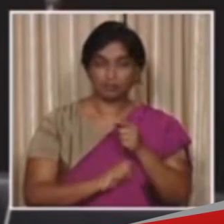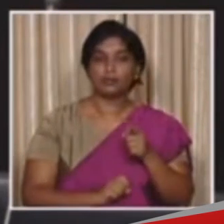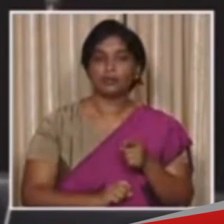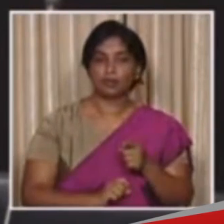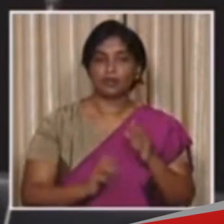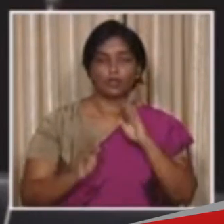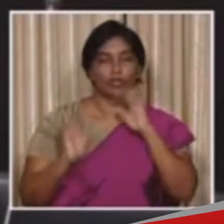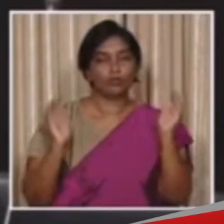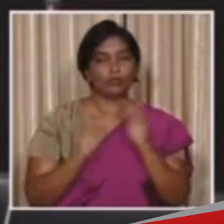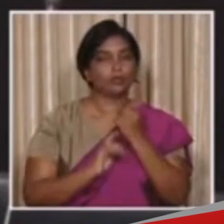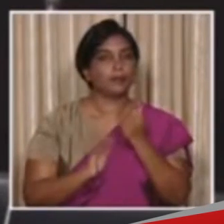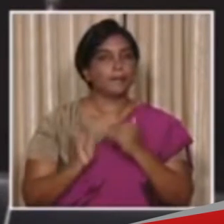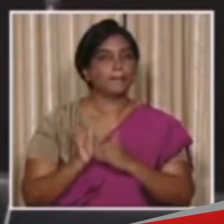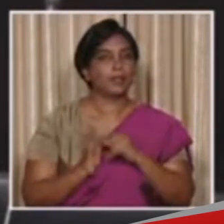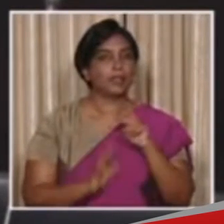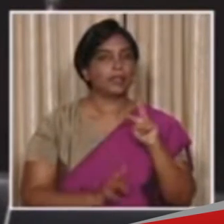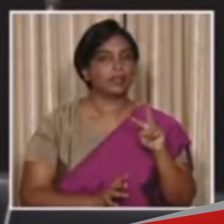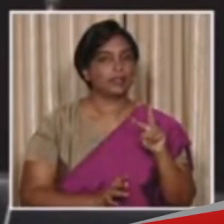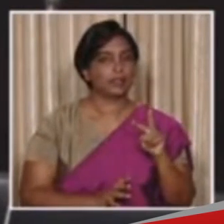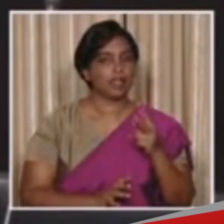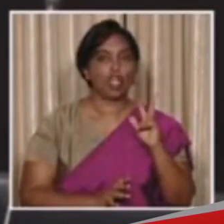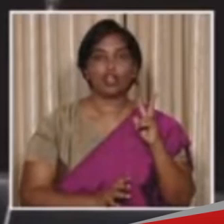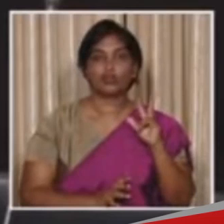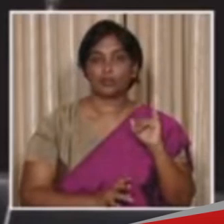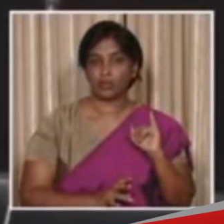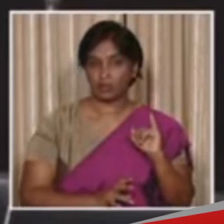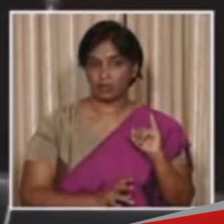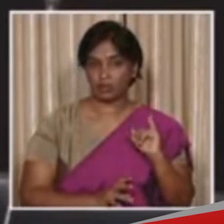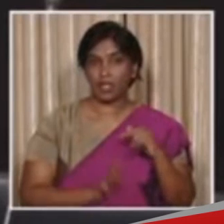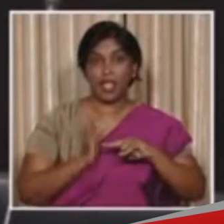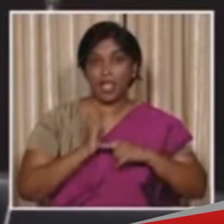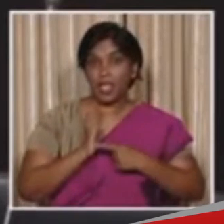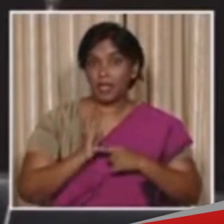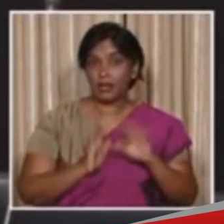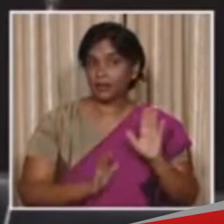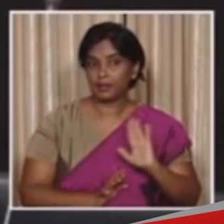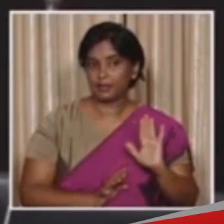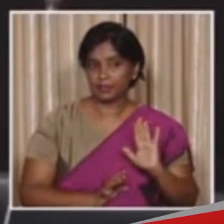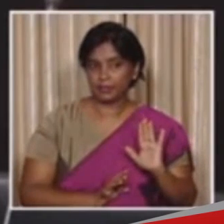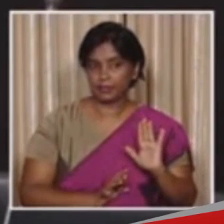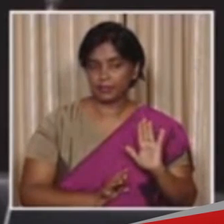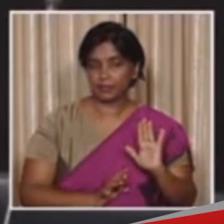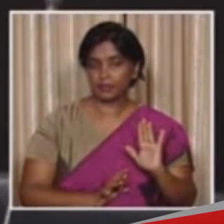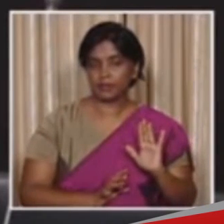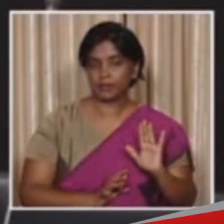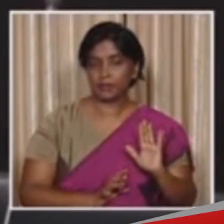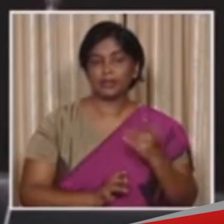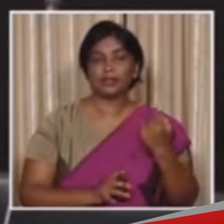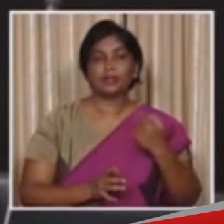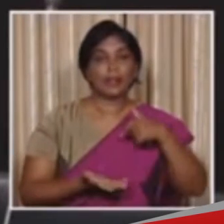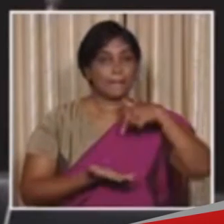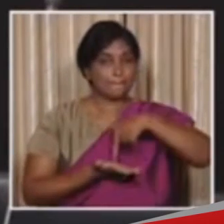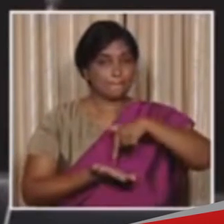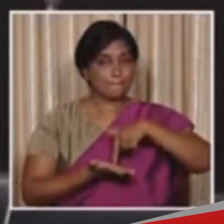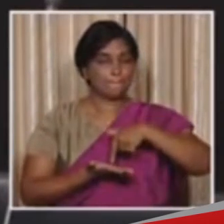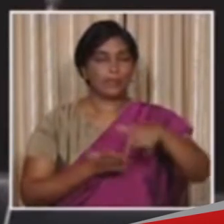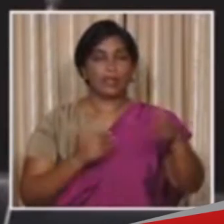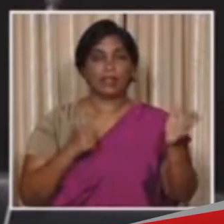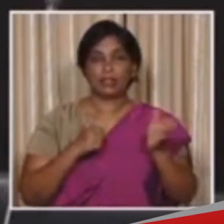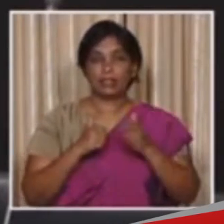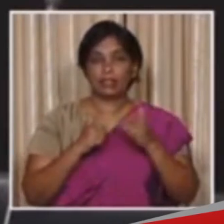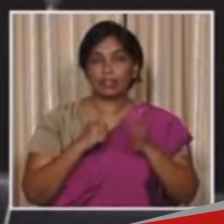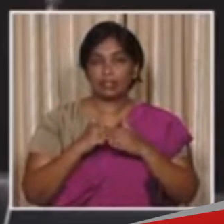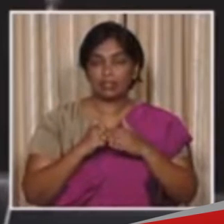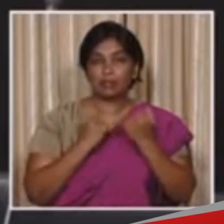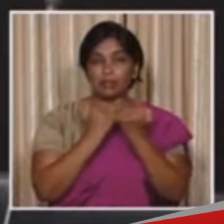දල වටිනාකම මිලියන 286යි එන නෙමෙයි මේ මැදෙම තීරුවේ තඹ